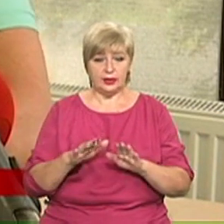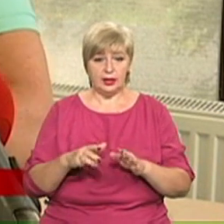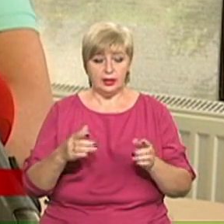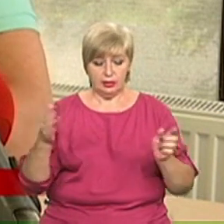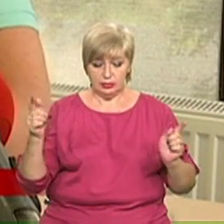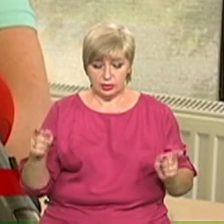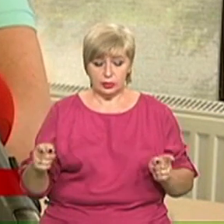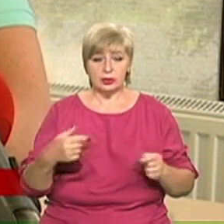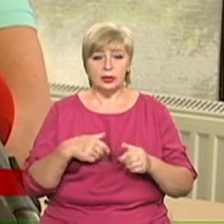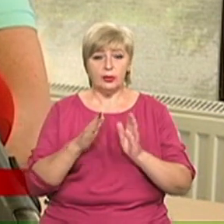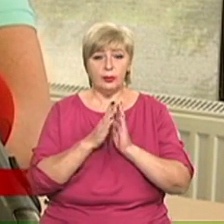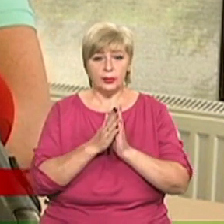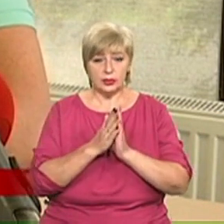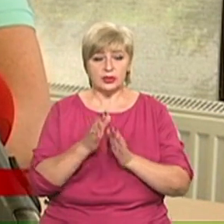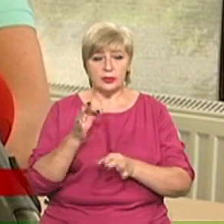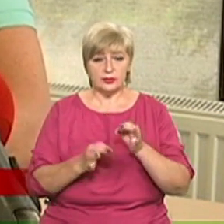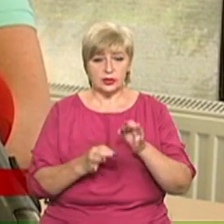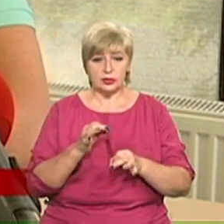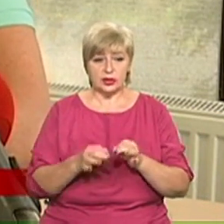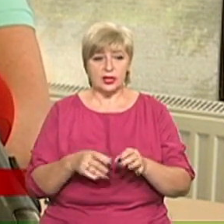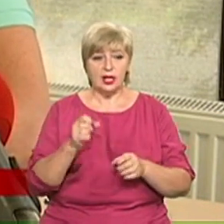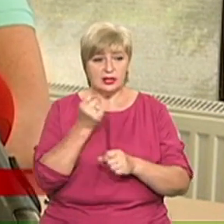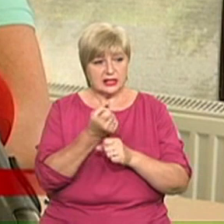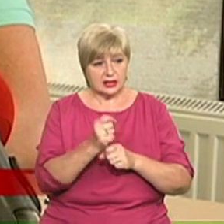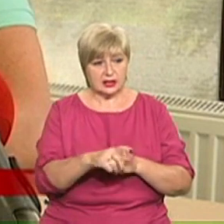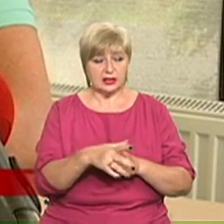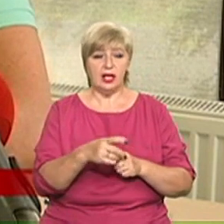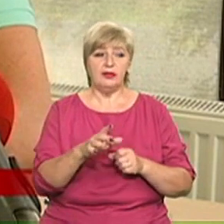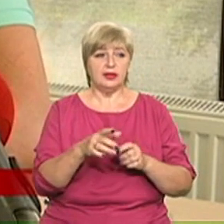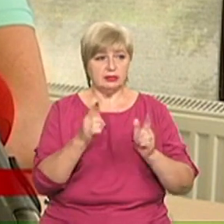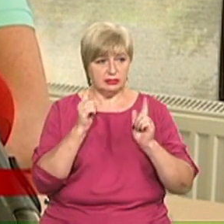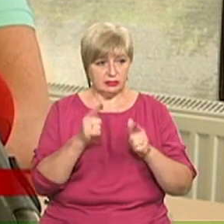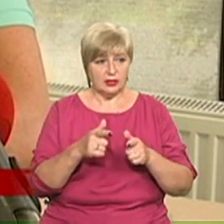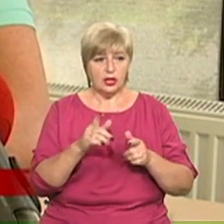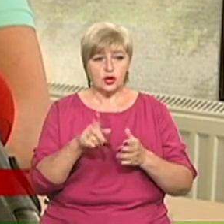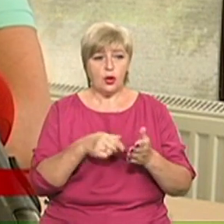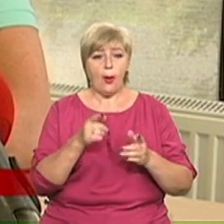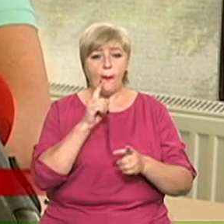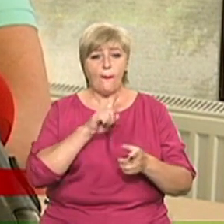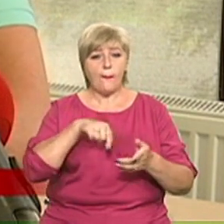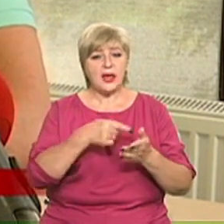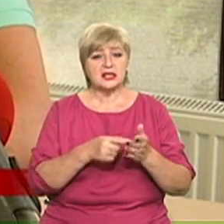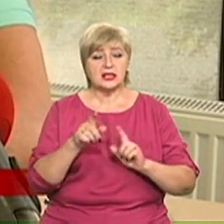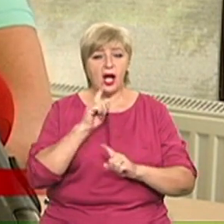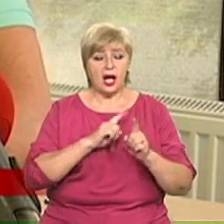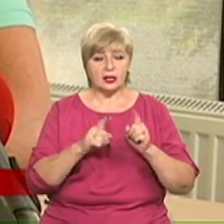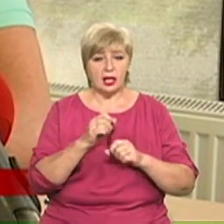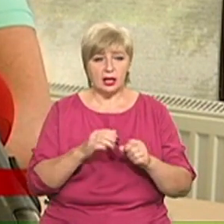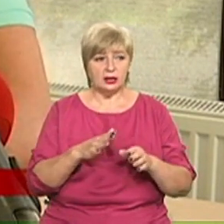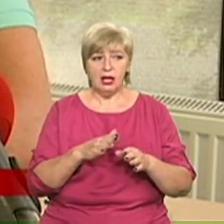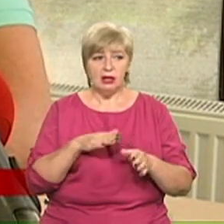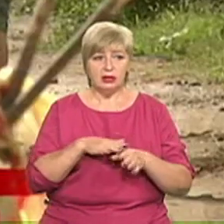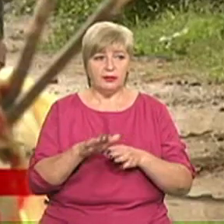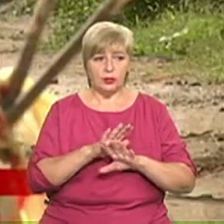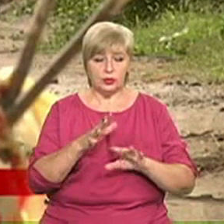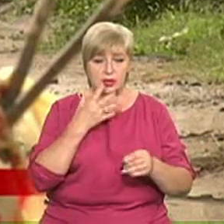її відрізок, тому ми просимо в суді зобов'язати, визнати міську раду як бездіяльність щодо утримання цієї ділянки і зобов'язати виконати